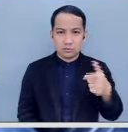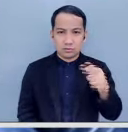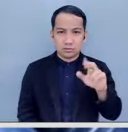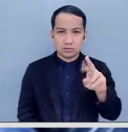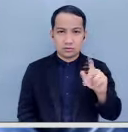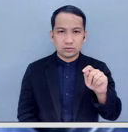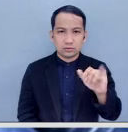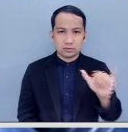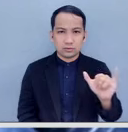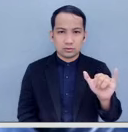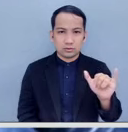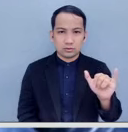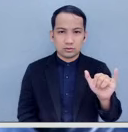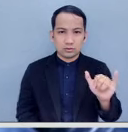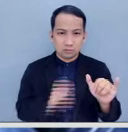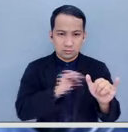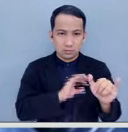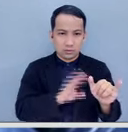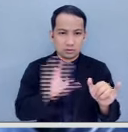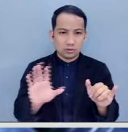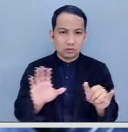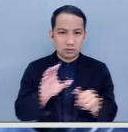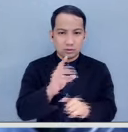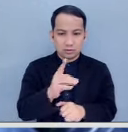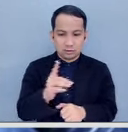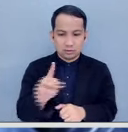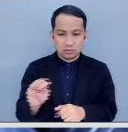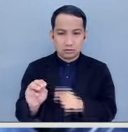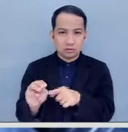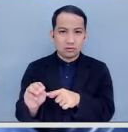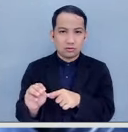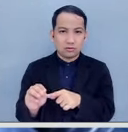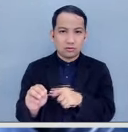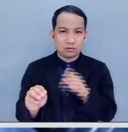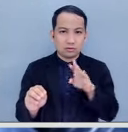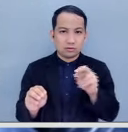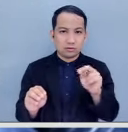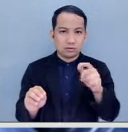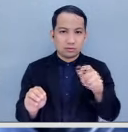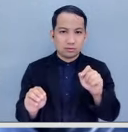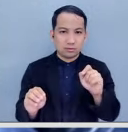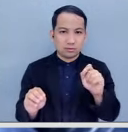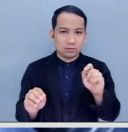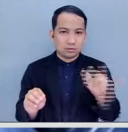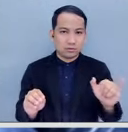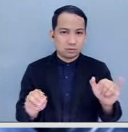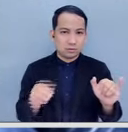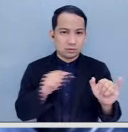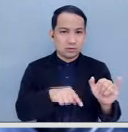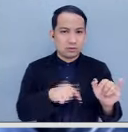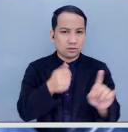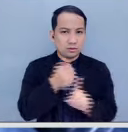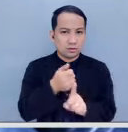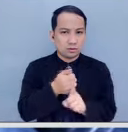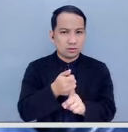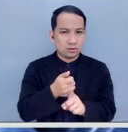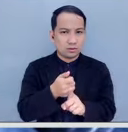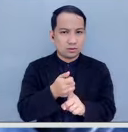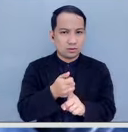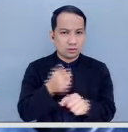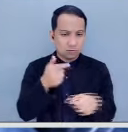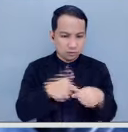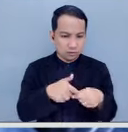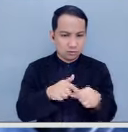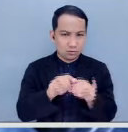na benefactor ni Dominique Roque itong si ginoong Bong Suntay Hindi po namin sinabi na nagkaroon siya ng gasolinahan